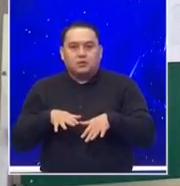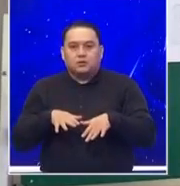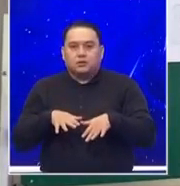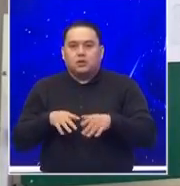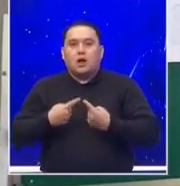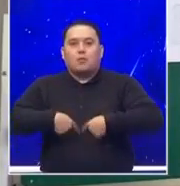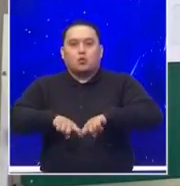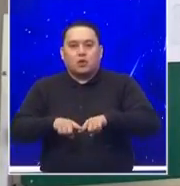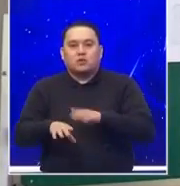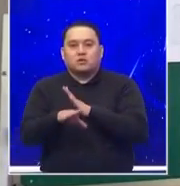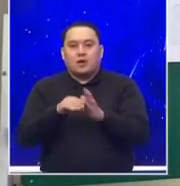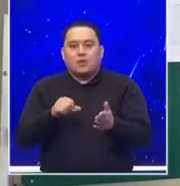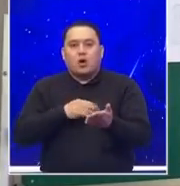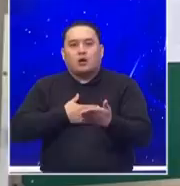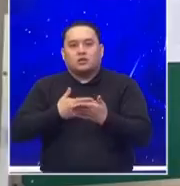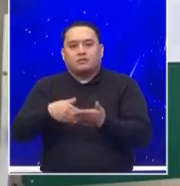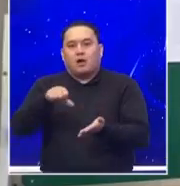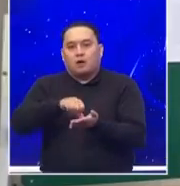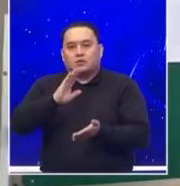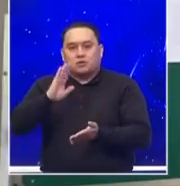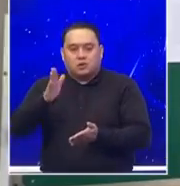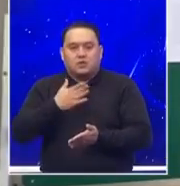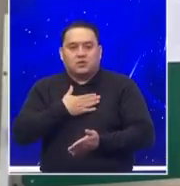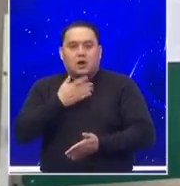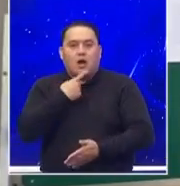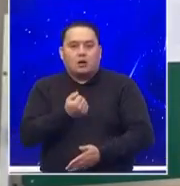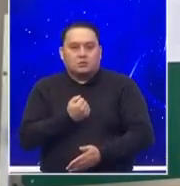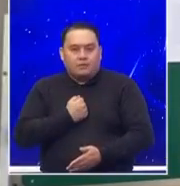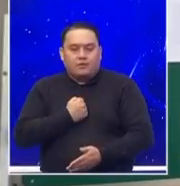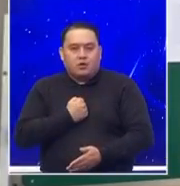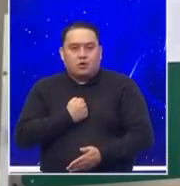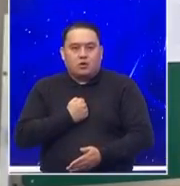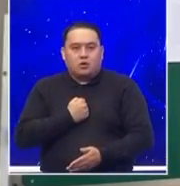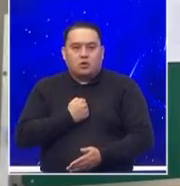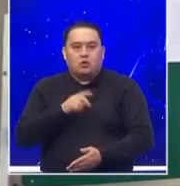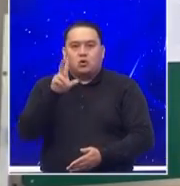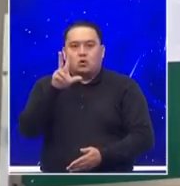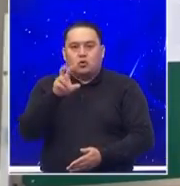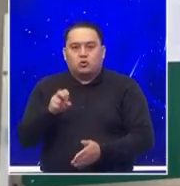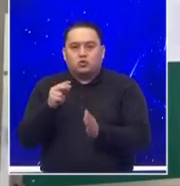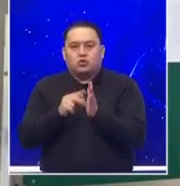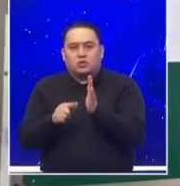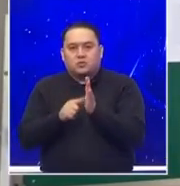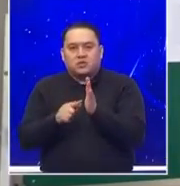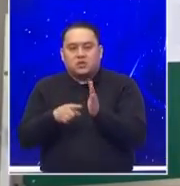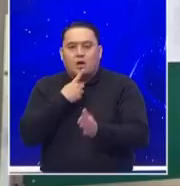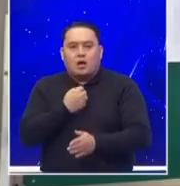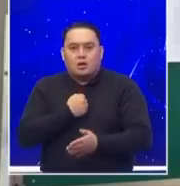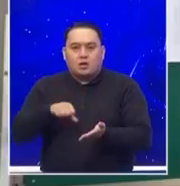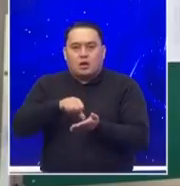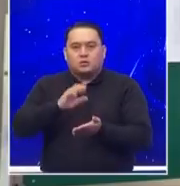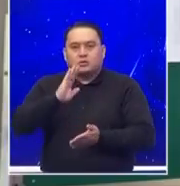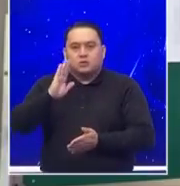мәслихат депутаттарының сайлауына қатысады. Біздің әскери бөлімнен 370 әскери қызметкер